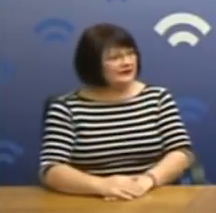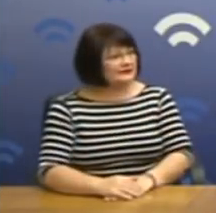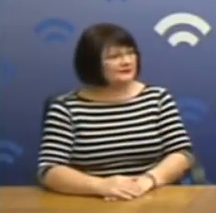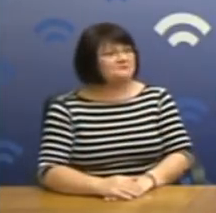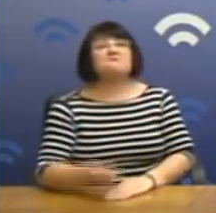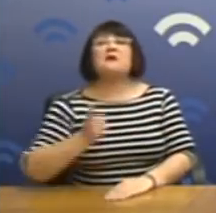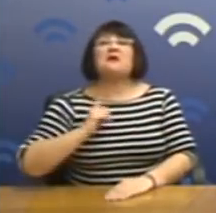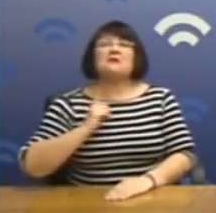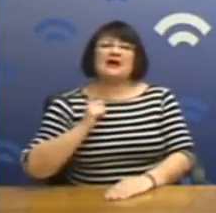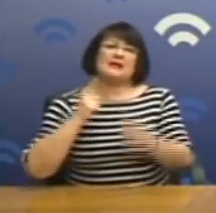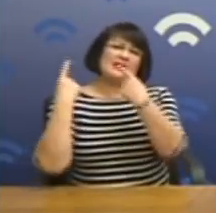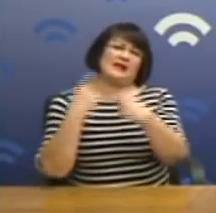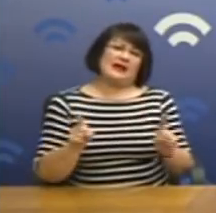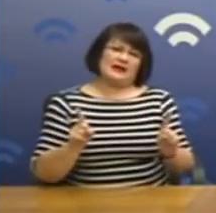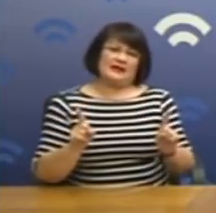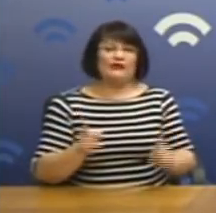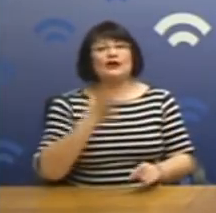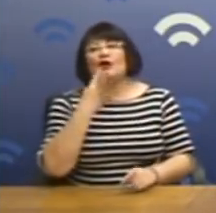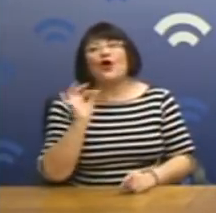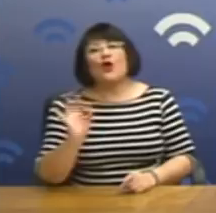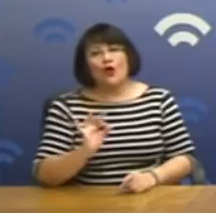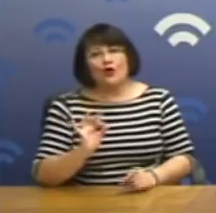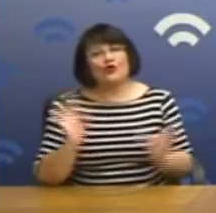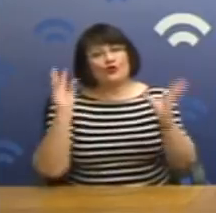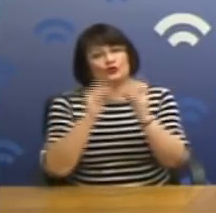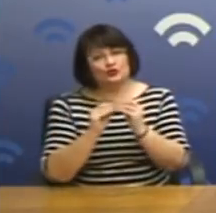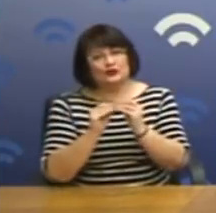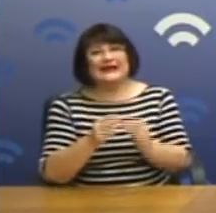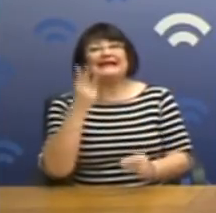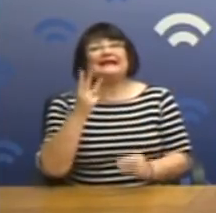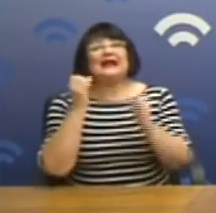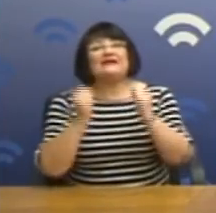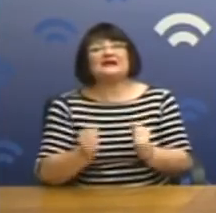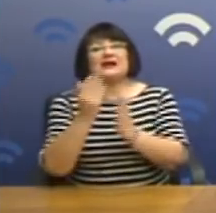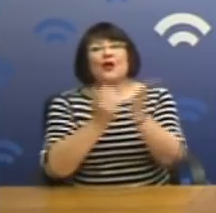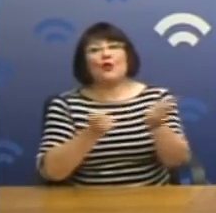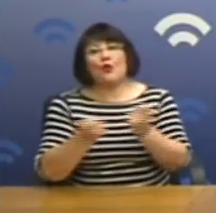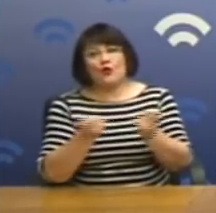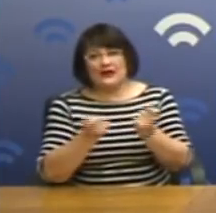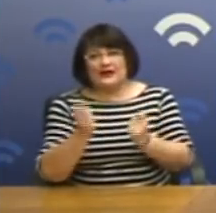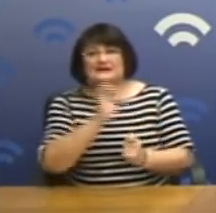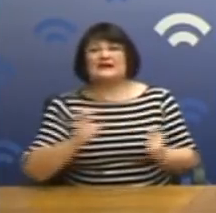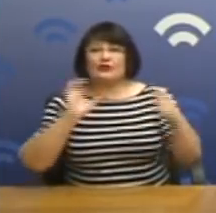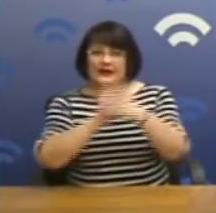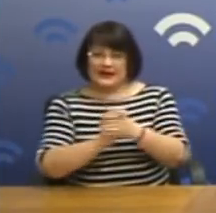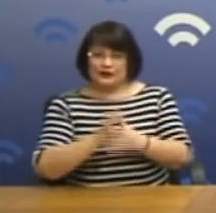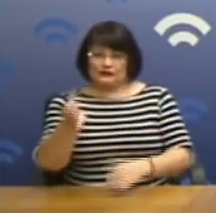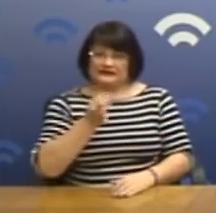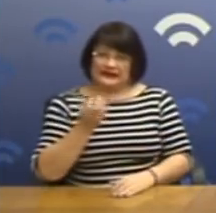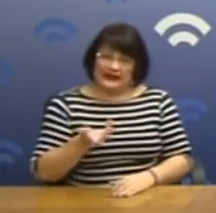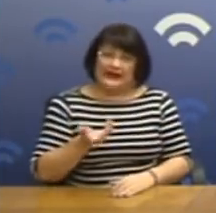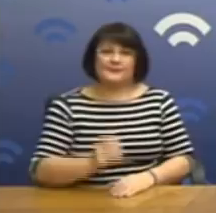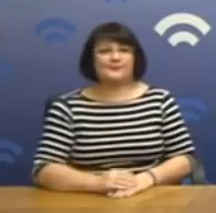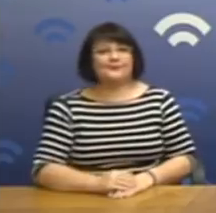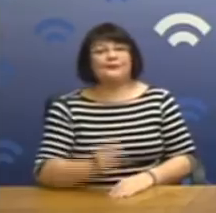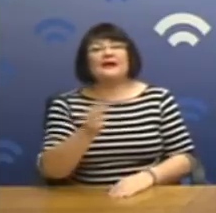τίποτα πολύ διαφορετικό, αφού ενσωματώνει ξανά τις τρεις βασικές οδηγίες της Ευρωπαϊκής Ένωσης που